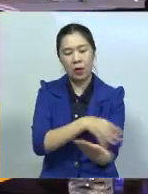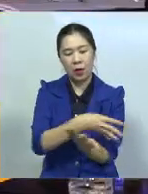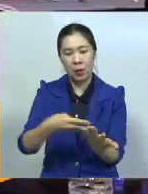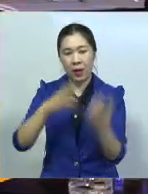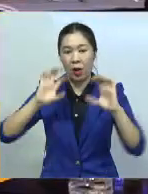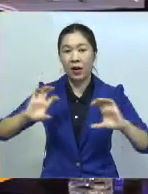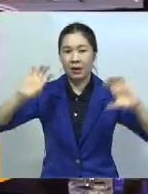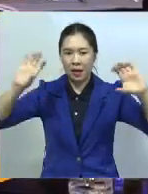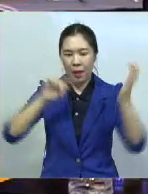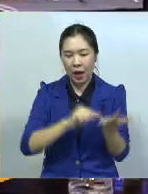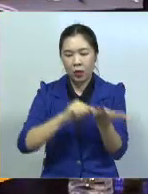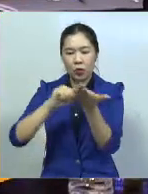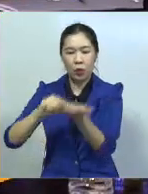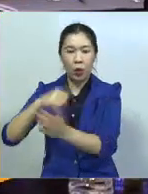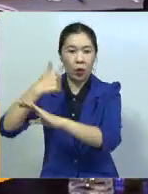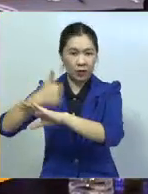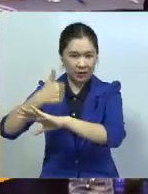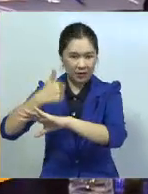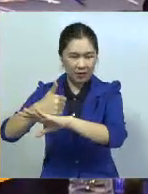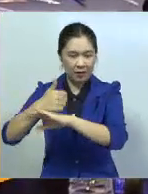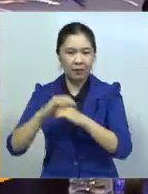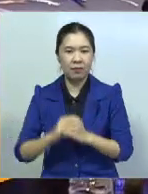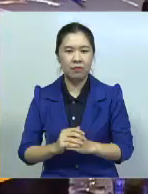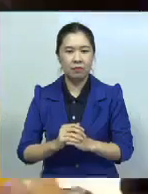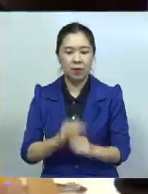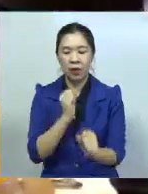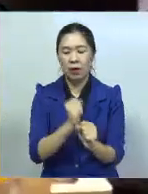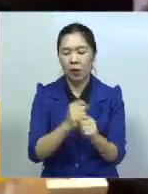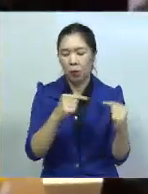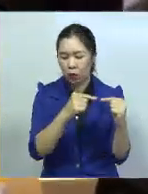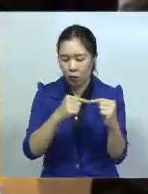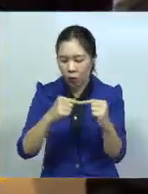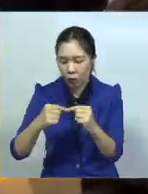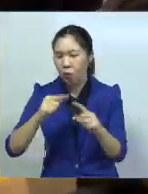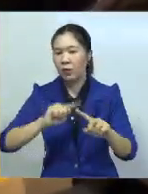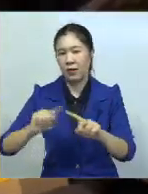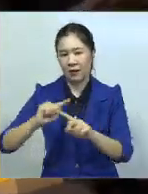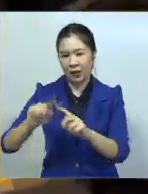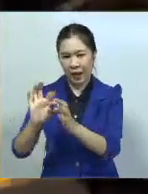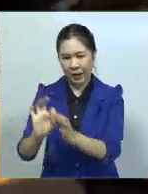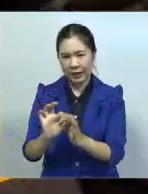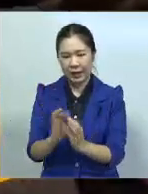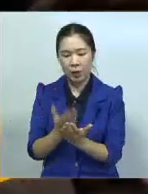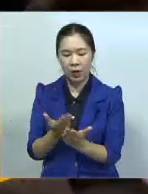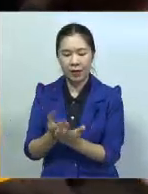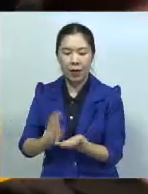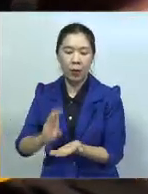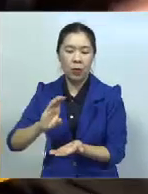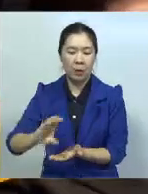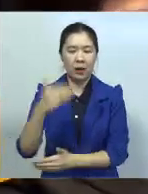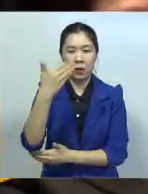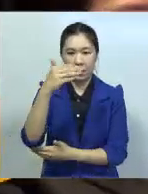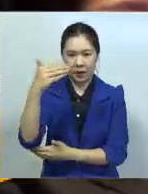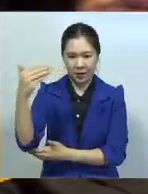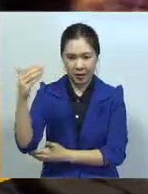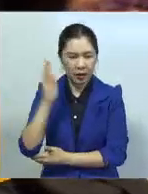อผู้บริหารระดับสูงค่ะโดยเน้นความต่อเนื่องในการแก้ปัญหาทุกมิติสอดคล้องกับงบประมาณของประเทศแล้วก็นำไป